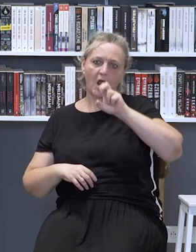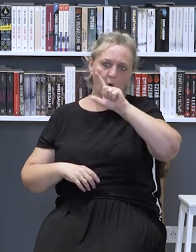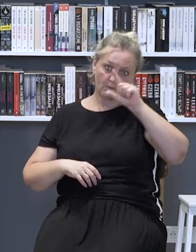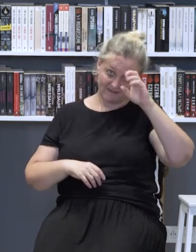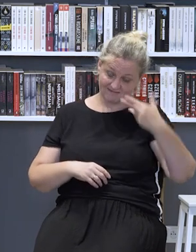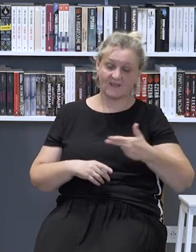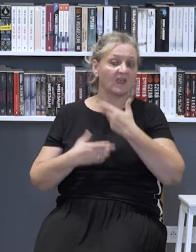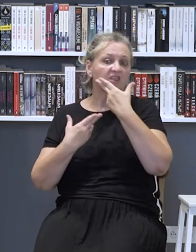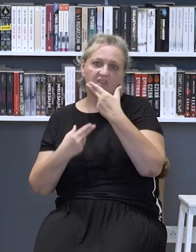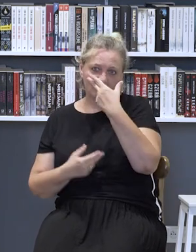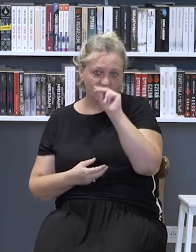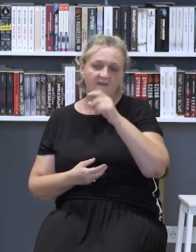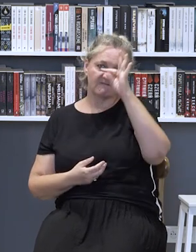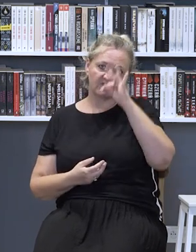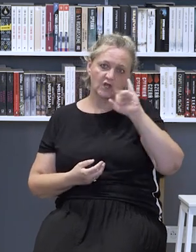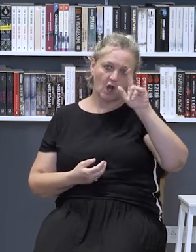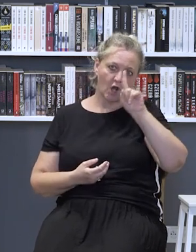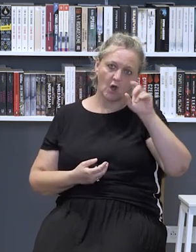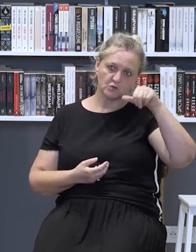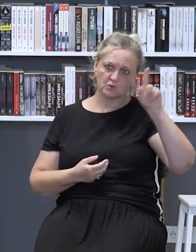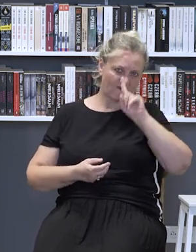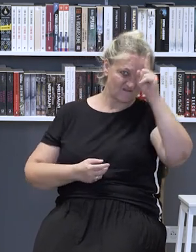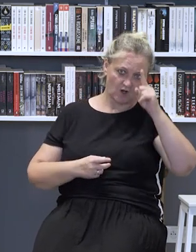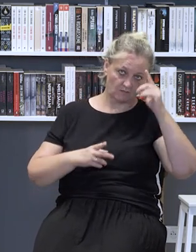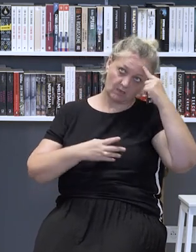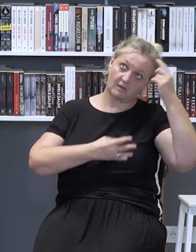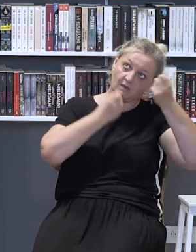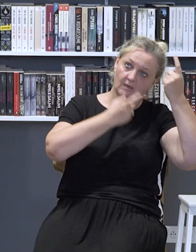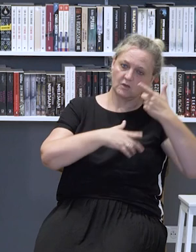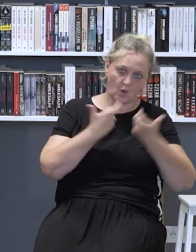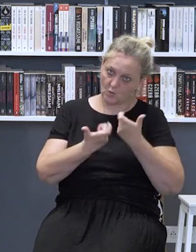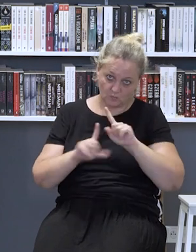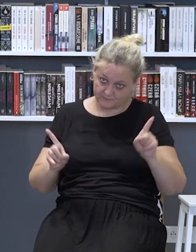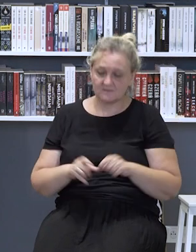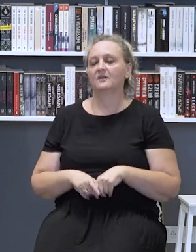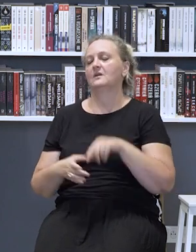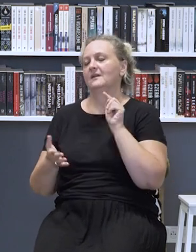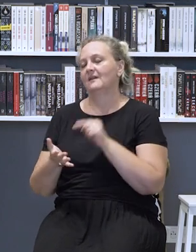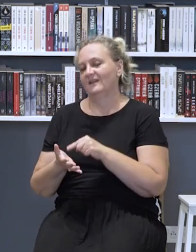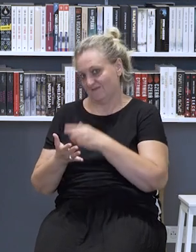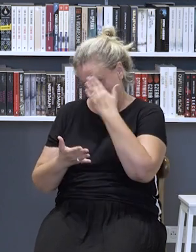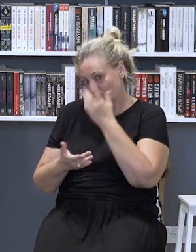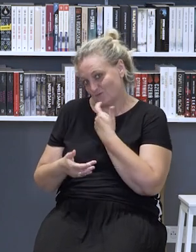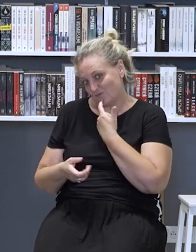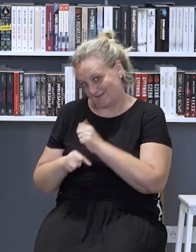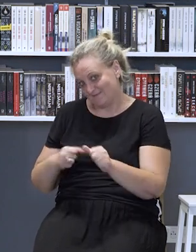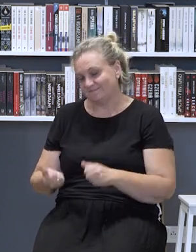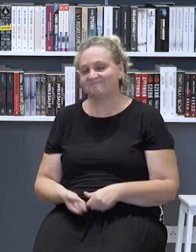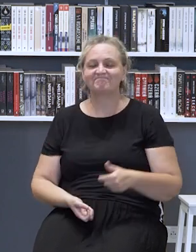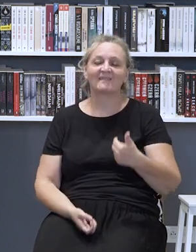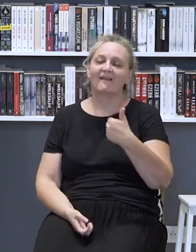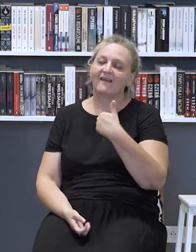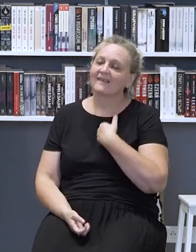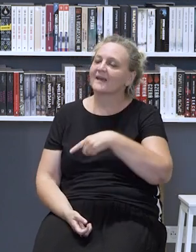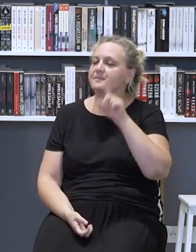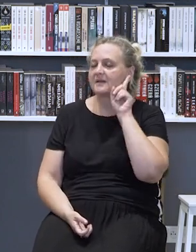filozuj. No, sami czujecie, jak to brzmi, czym jest, nie? Więc ja rzeczywiście